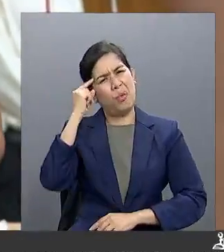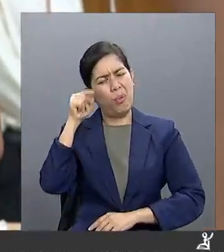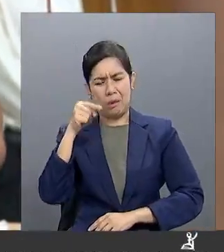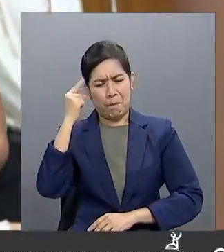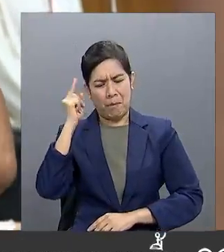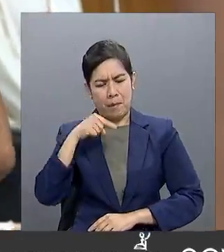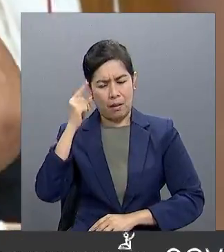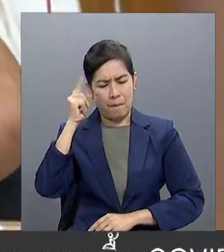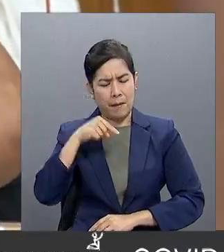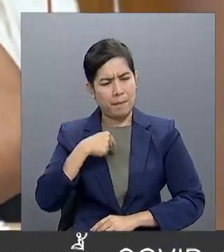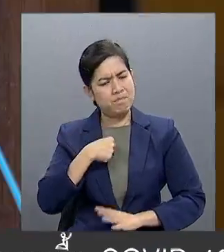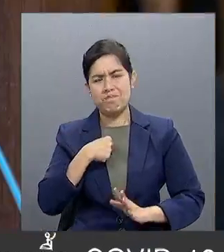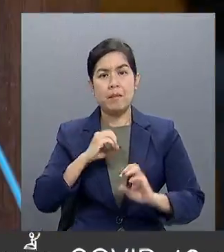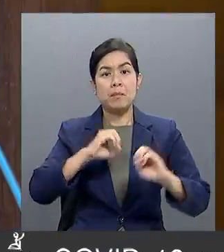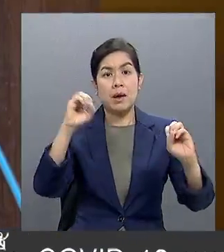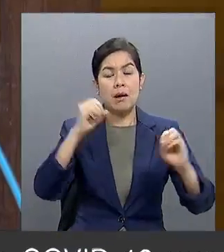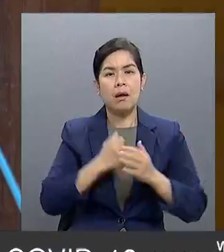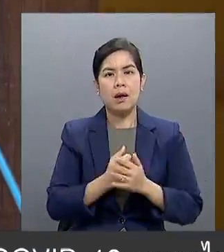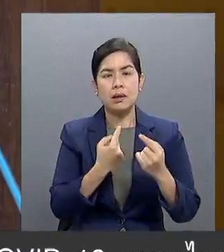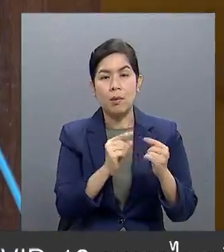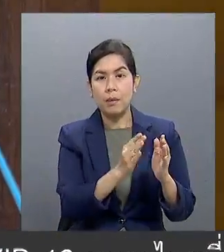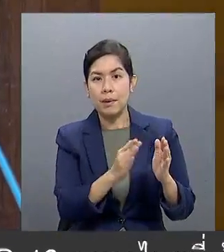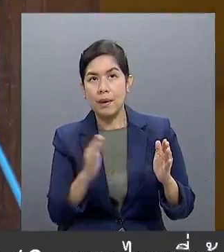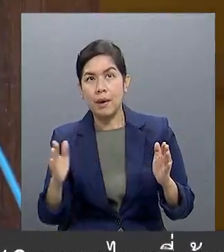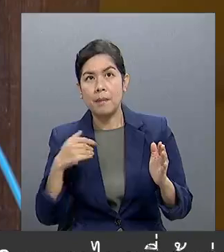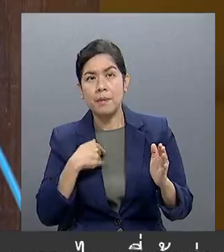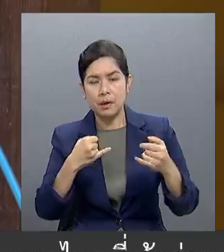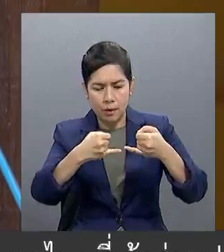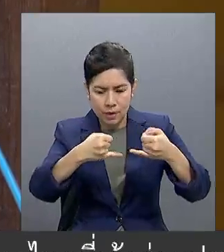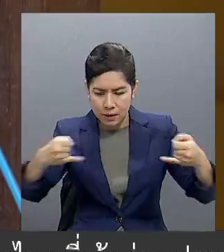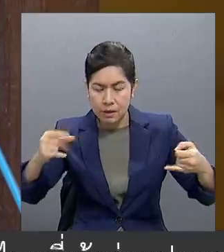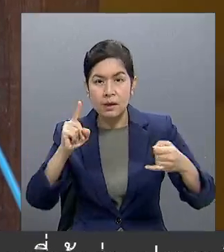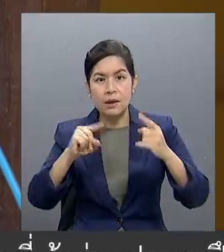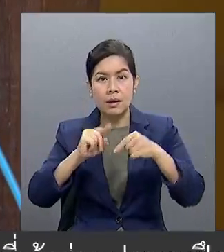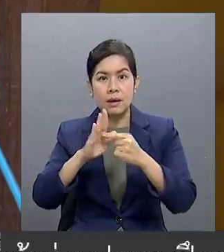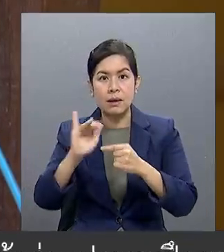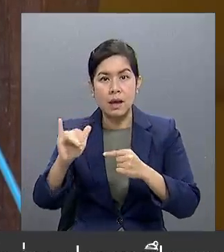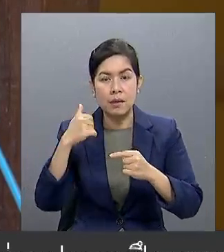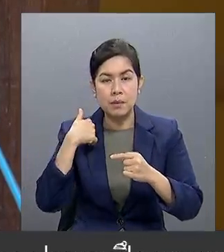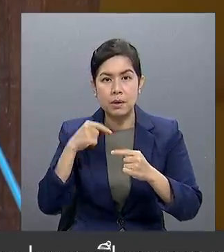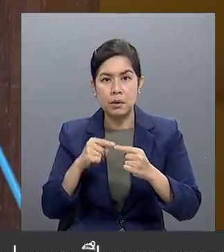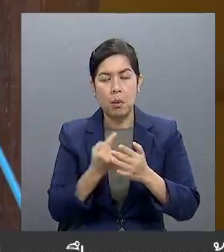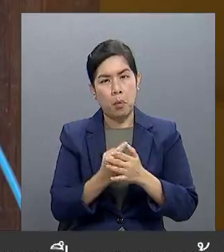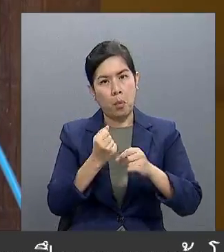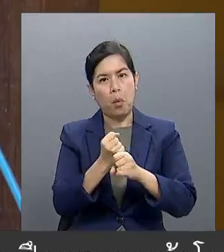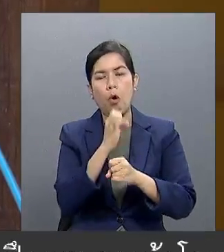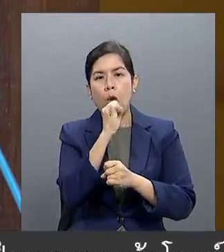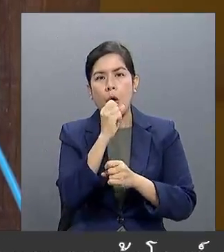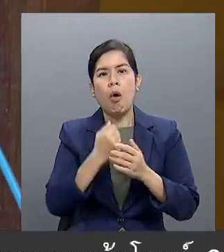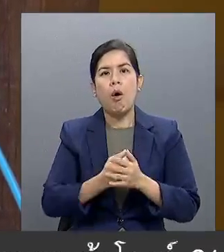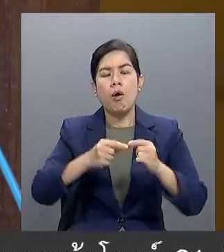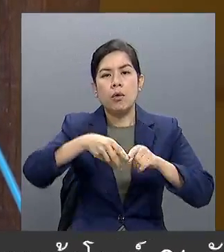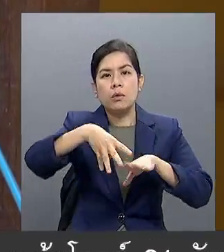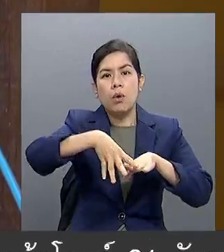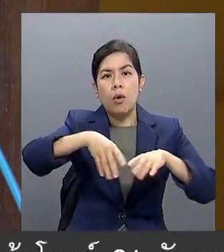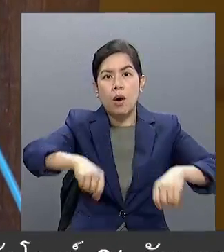ำแต่นึกว่าเส้นได้มันจะยากพอเข้ามาก็รู้สึกภูมิใจและอีกอย่างการทอบ้านเนี่ยมันฝึกให้คนใจเย็